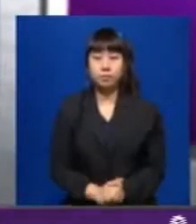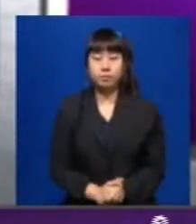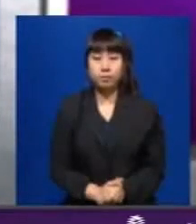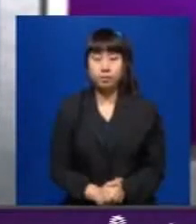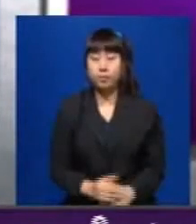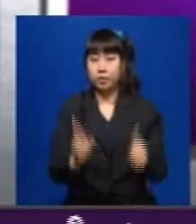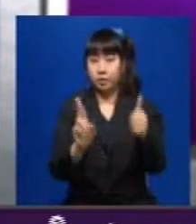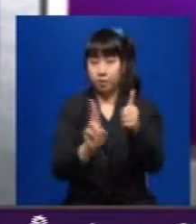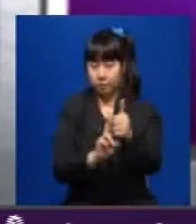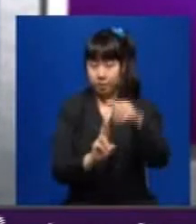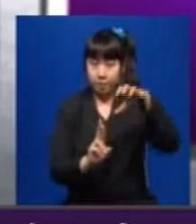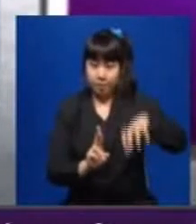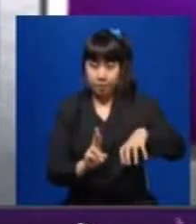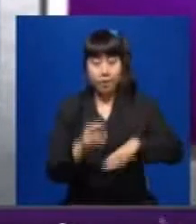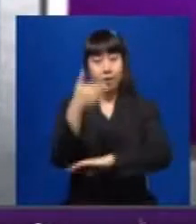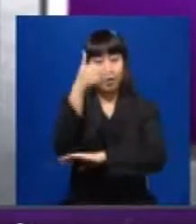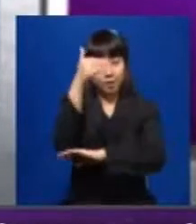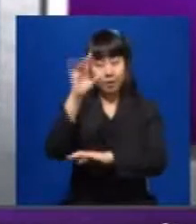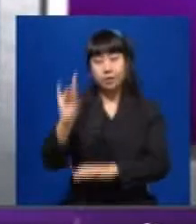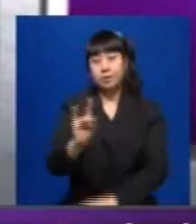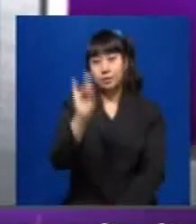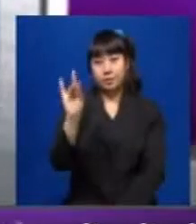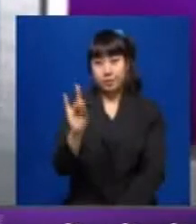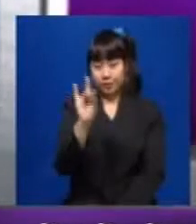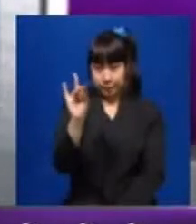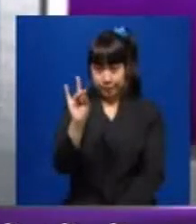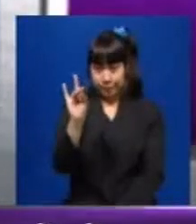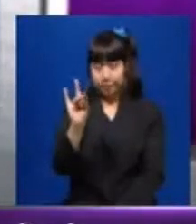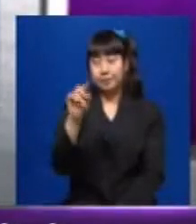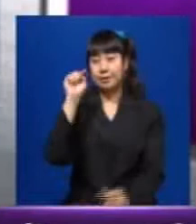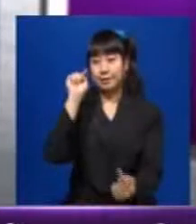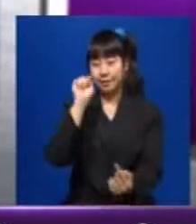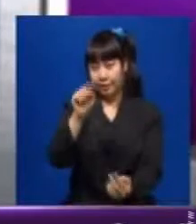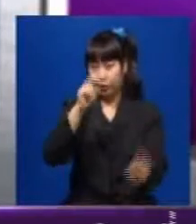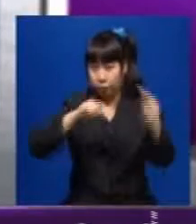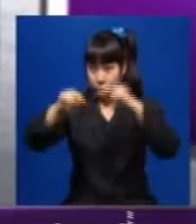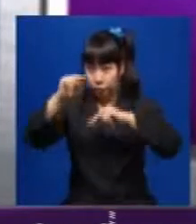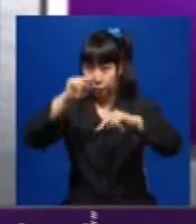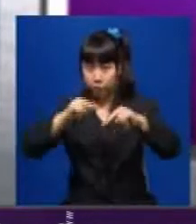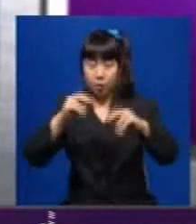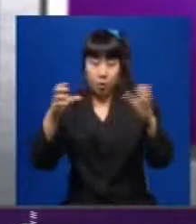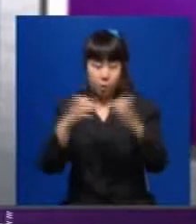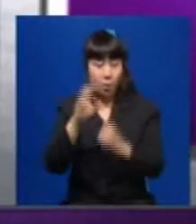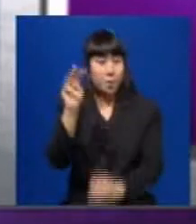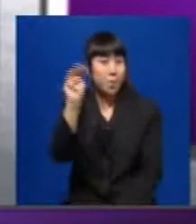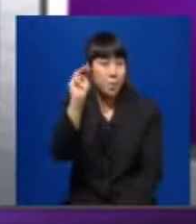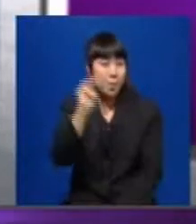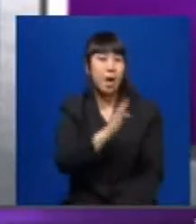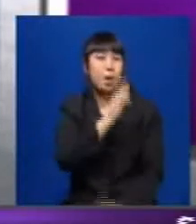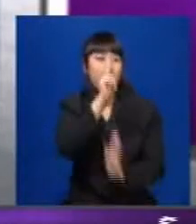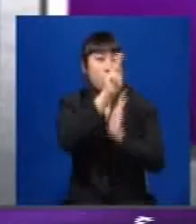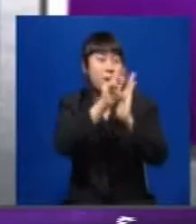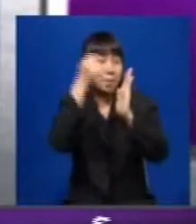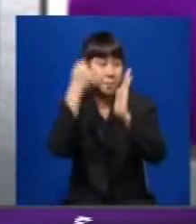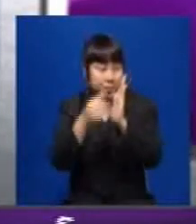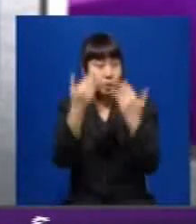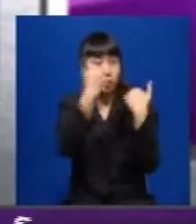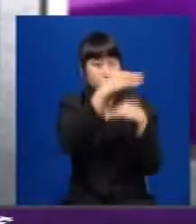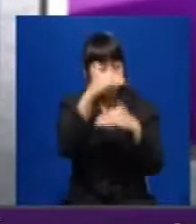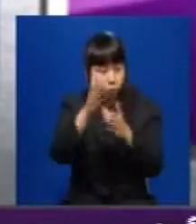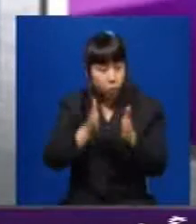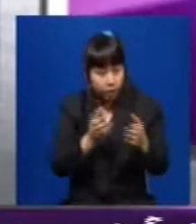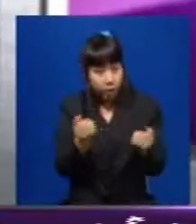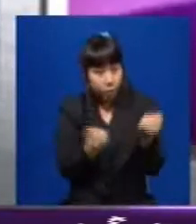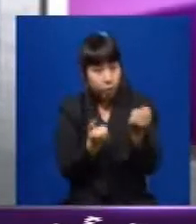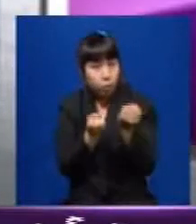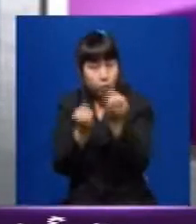รับรองอธิบดีกรมอุทยานแห่งชาติสัตว์ป่าและพันธุ์พืชสั่งตรวจสอบสกัดก้านกระบวนการค้าไม้เถื่อนและเส้นทางลำเลียงไม้ซึ่ง